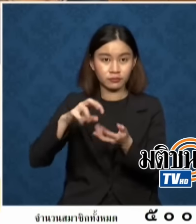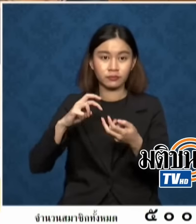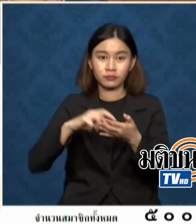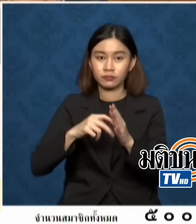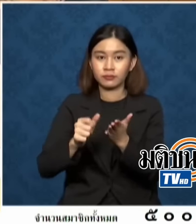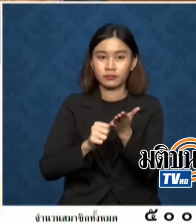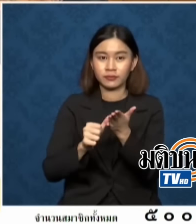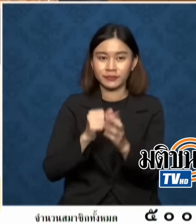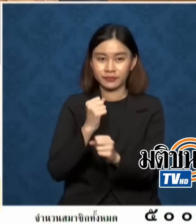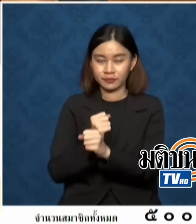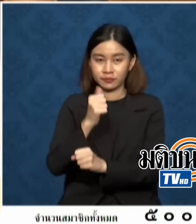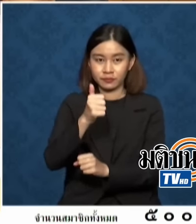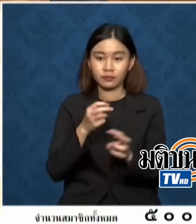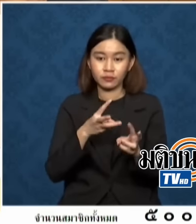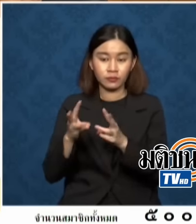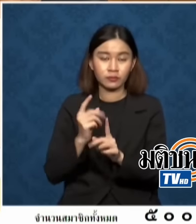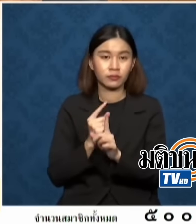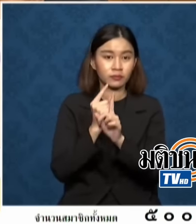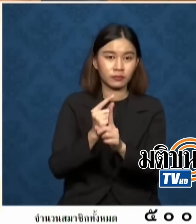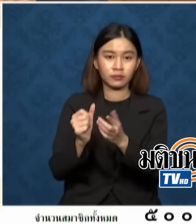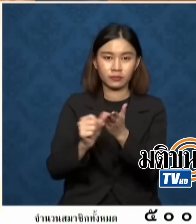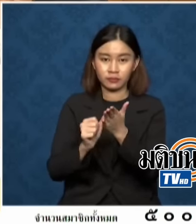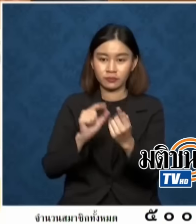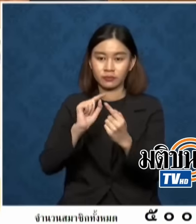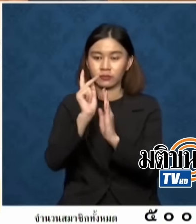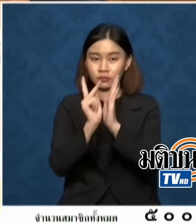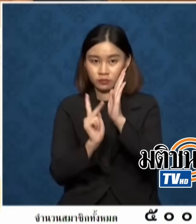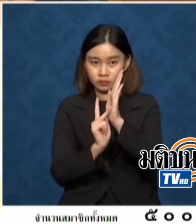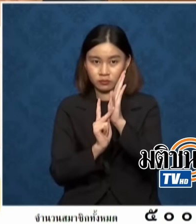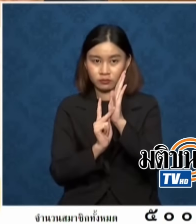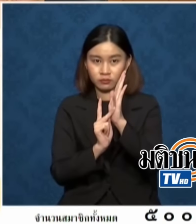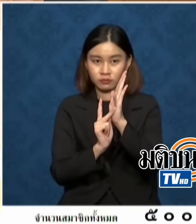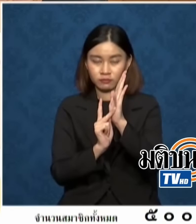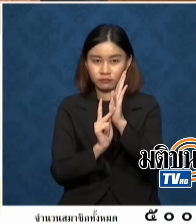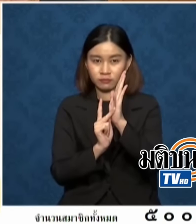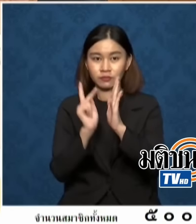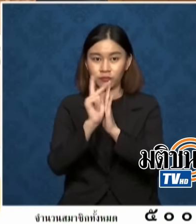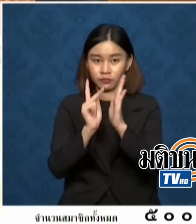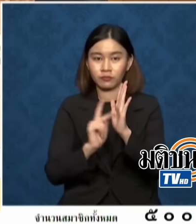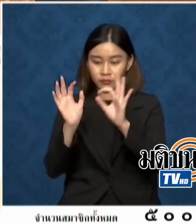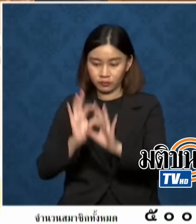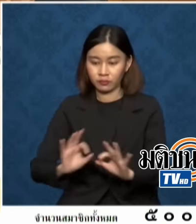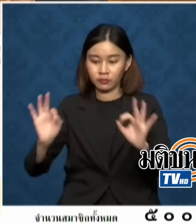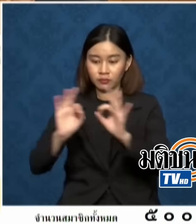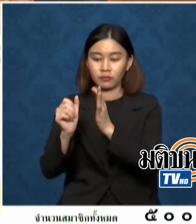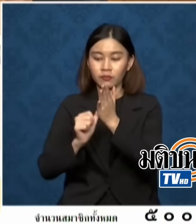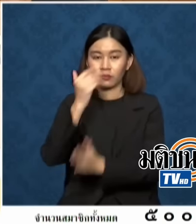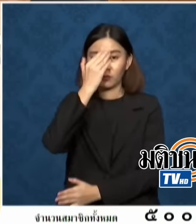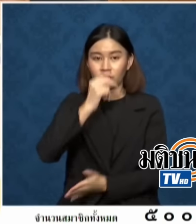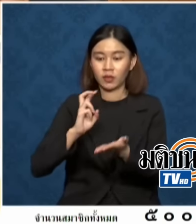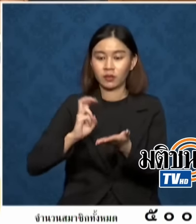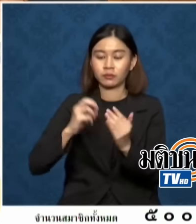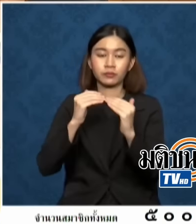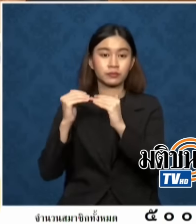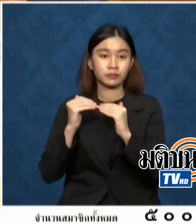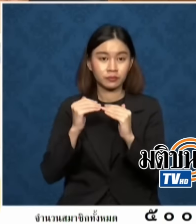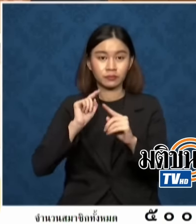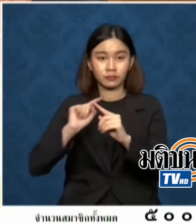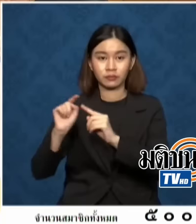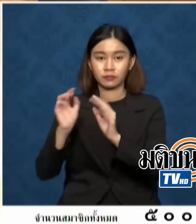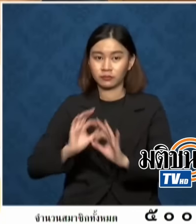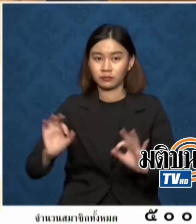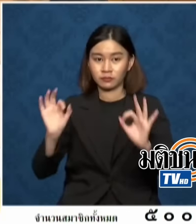ไขได้โดยติดตามไปแก้ไขในกฎหมายฉบับที่จำเป็นจะต้องแก้ไขเพื่อให้รองรับสิทธิต่างๆโดยเฉพาะอย่